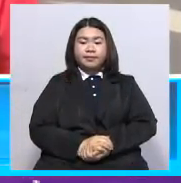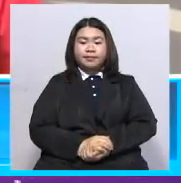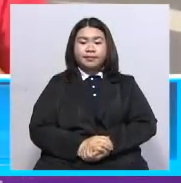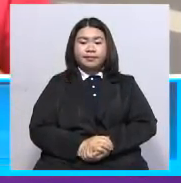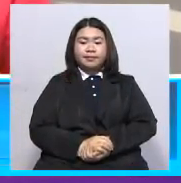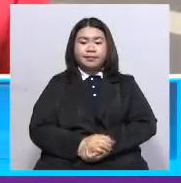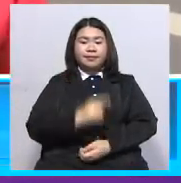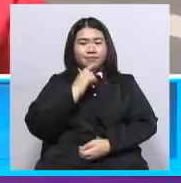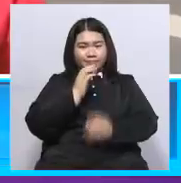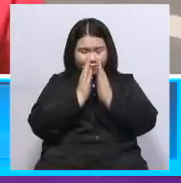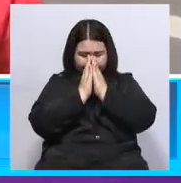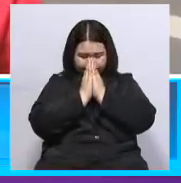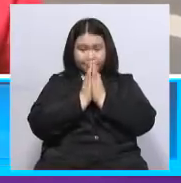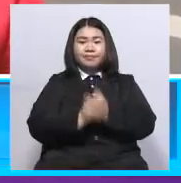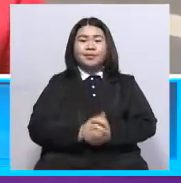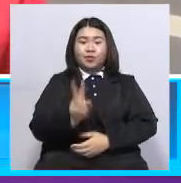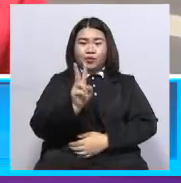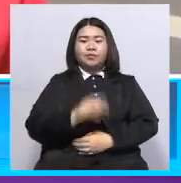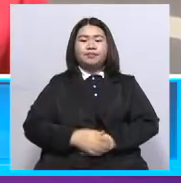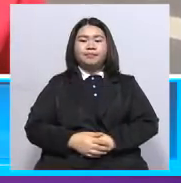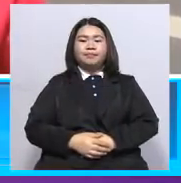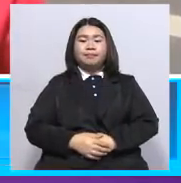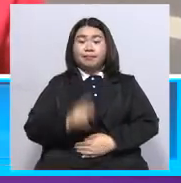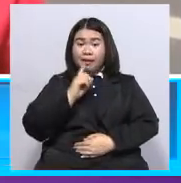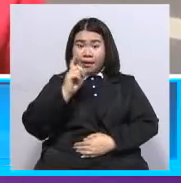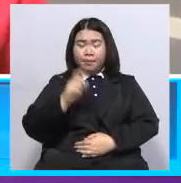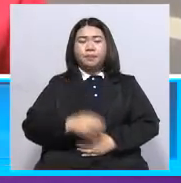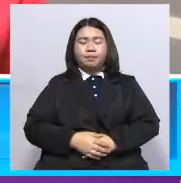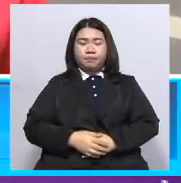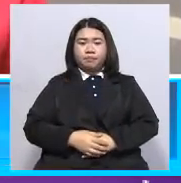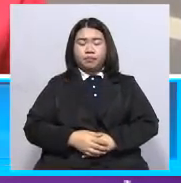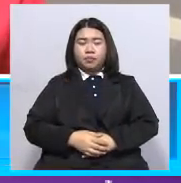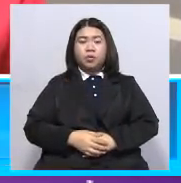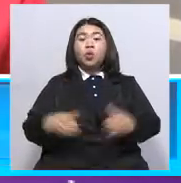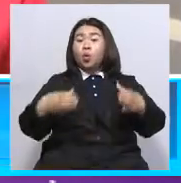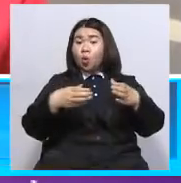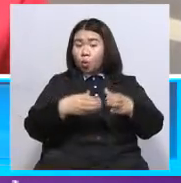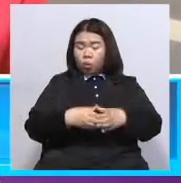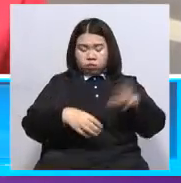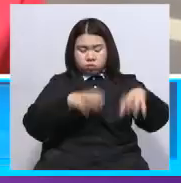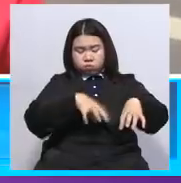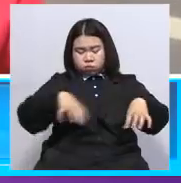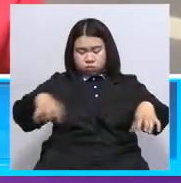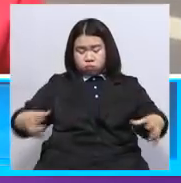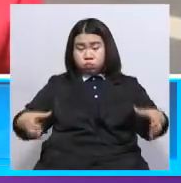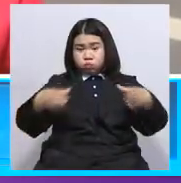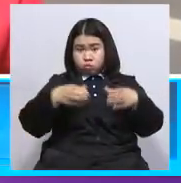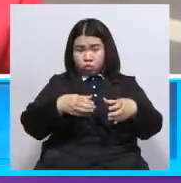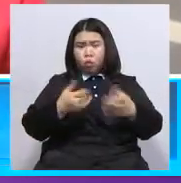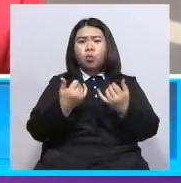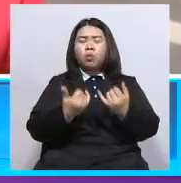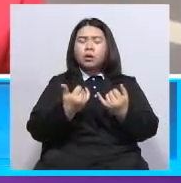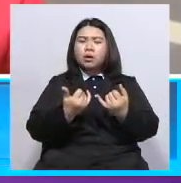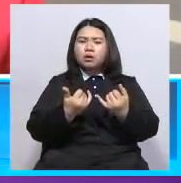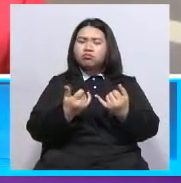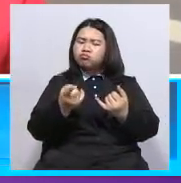ค่ะสวัสดีค่ะคุณสถาแล้วก็คุณศิรินะค่ะ ณัฐฐาคะการรวมกลุ่มขององค์กรภาคีร่วมเกษตรกรวันนี้วัตถุประสง